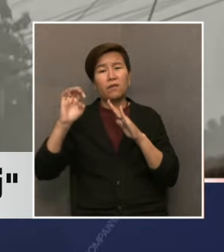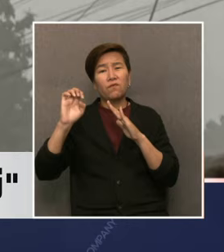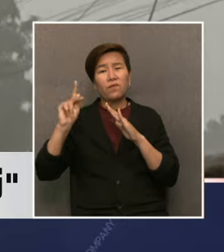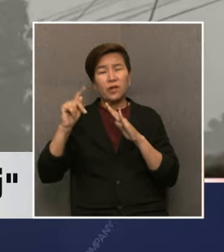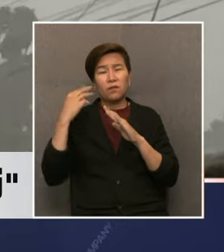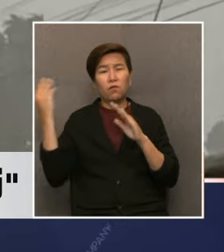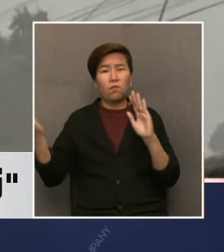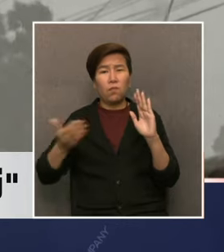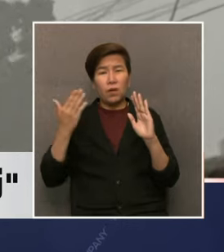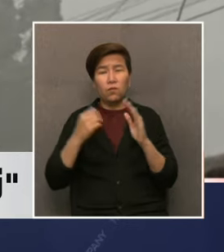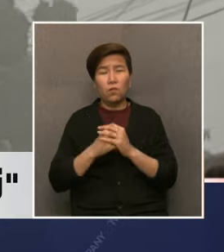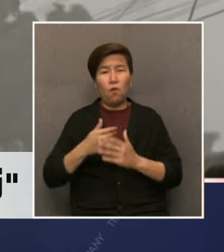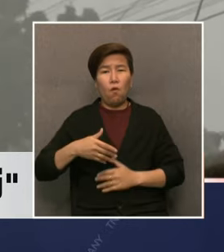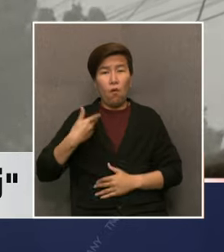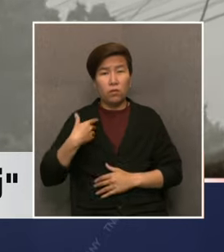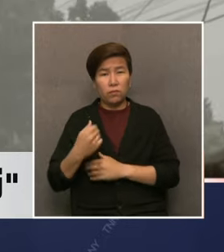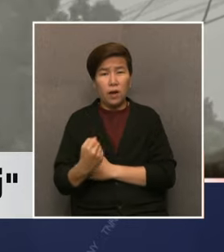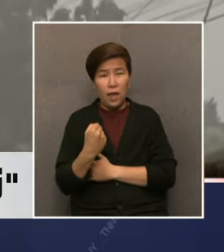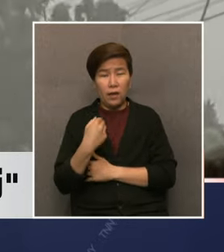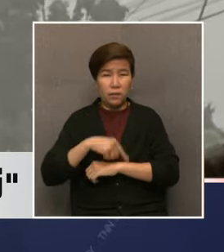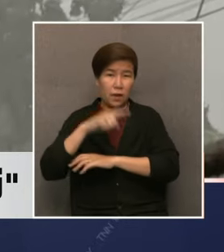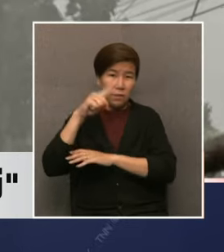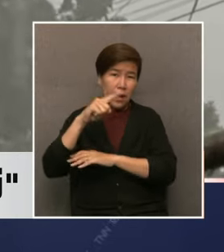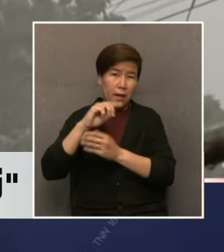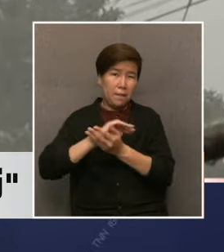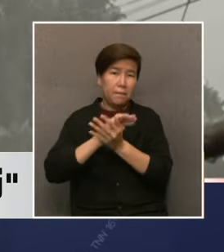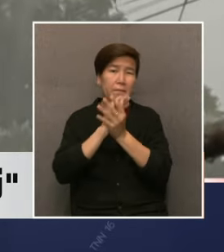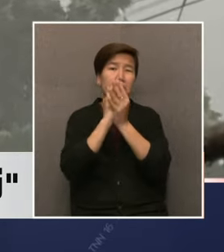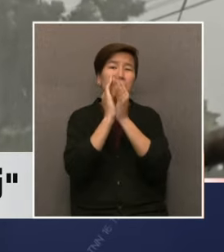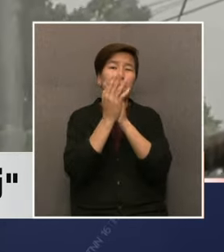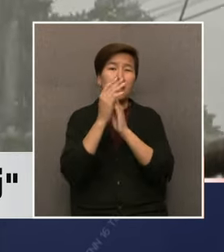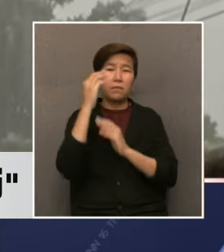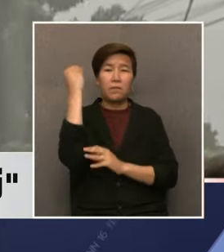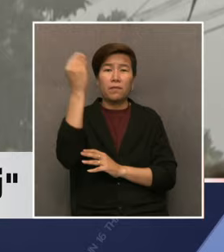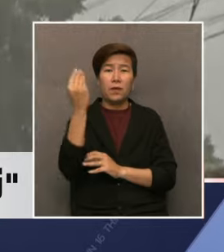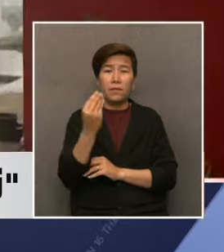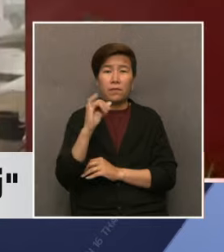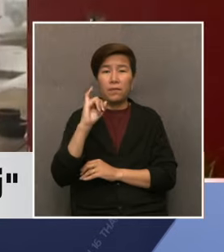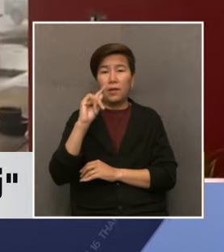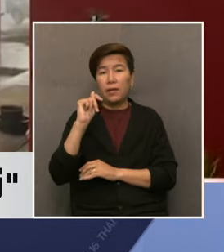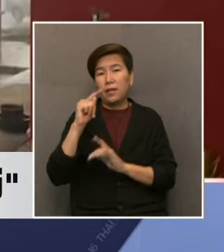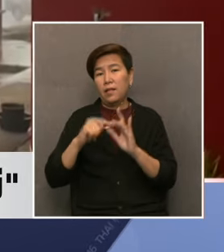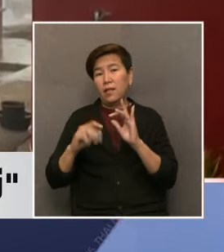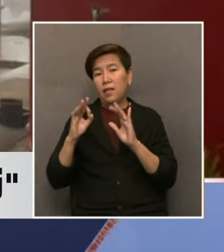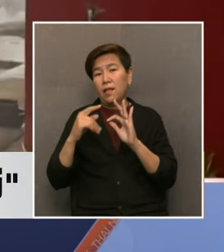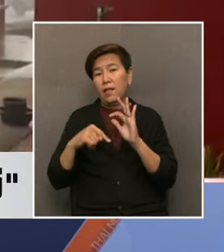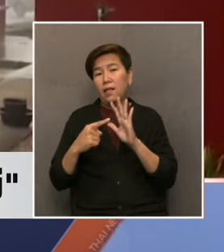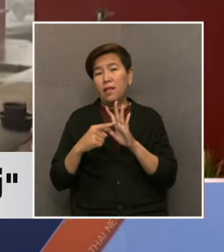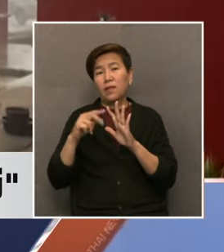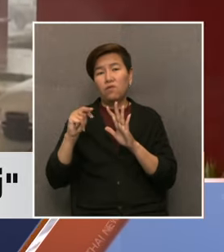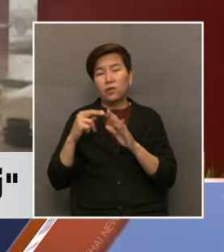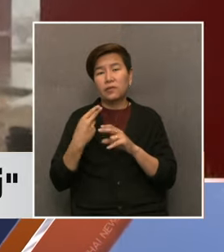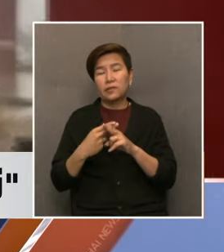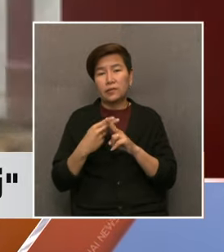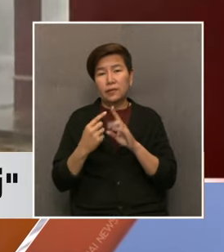แล้วบ่ายนี้ก็อาจจะเป็นพายุไต้ฝุ่นได้นะครับชื่อเบนมินคานะครับซึ่งแนวโน้มของพายุ